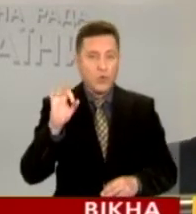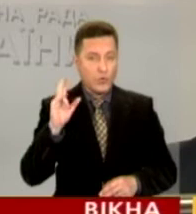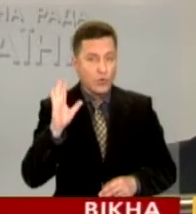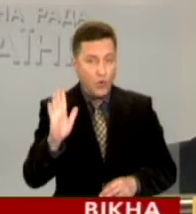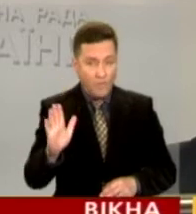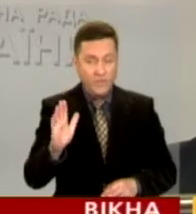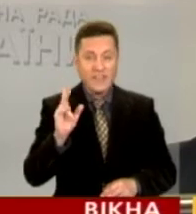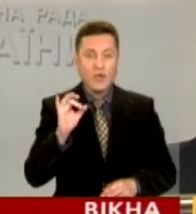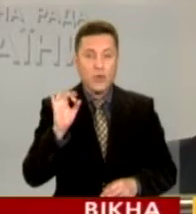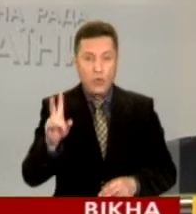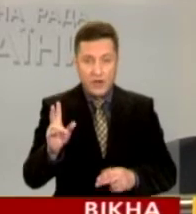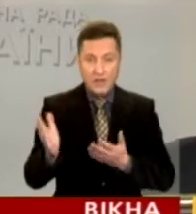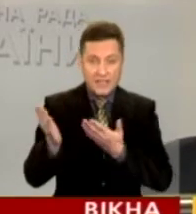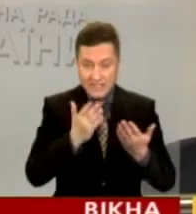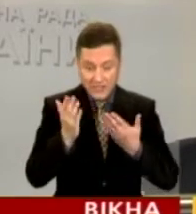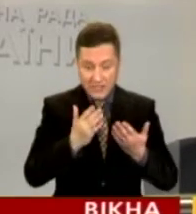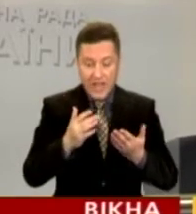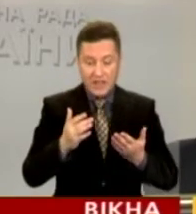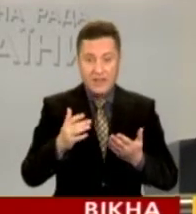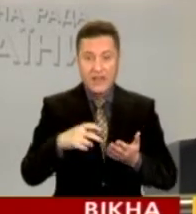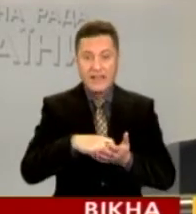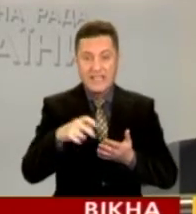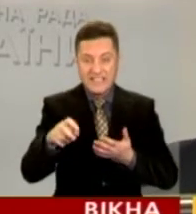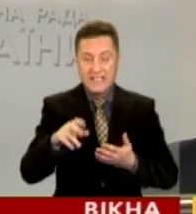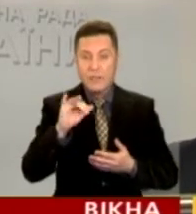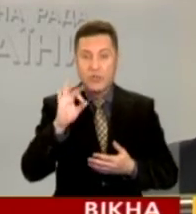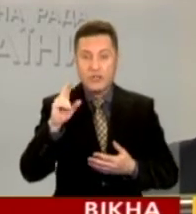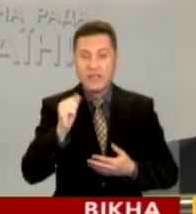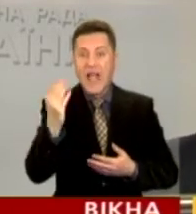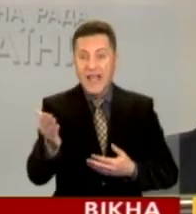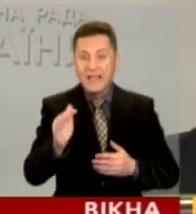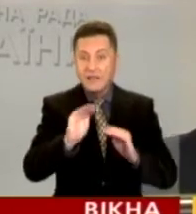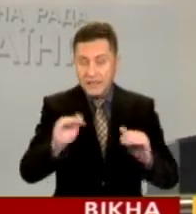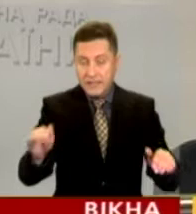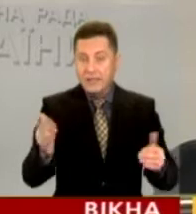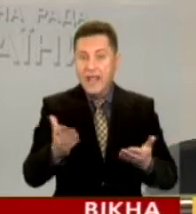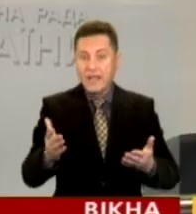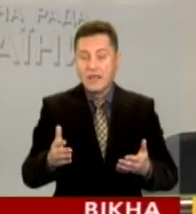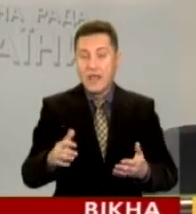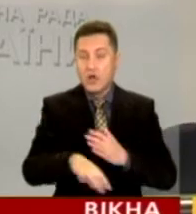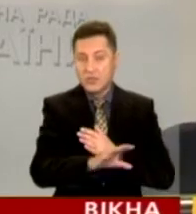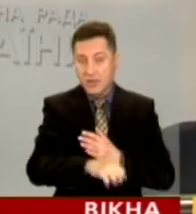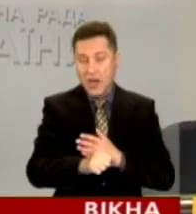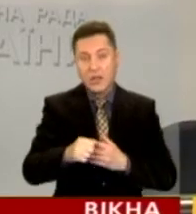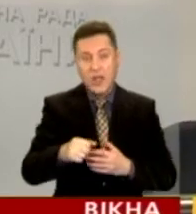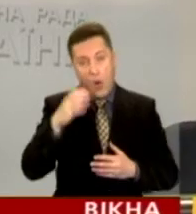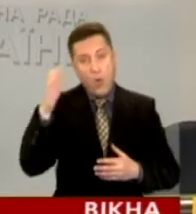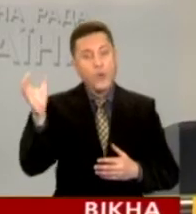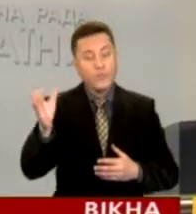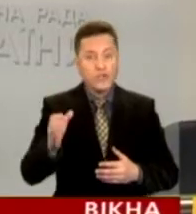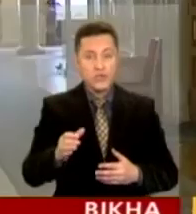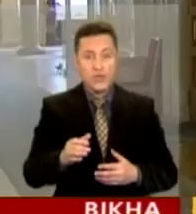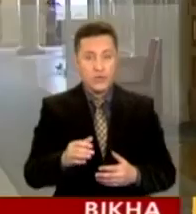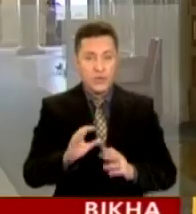зачитали листи від Путіна, а їхні діти, які тут пів країни розкрали, умнічують, розповідають, як Росії треба рухатись по